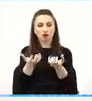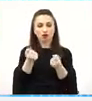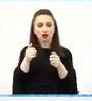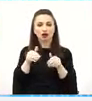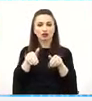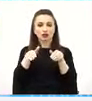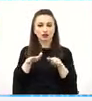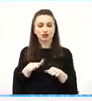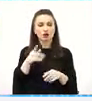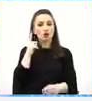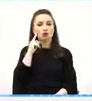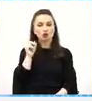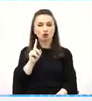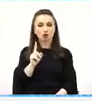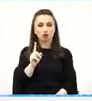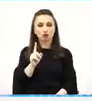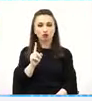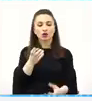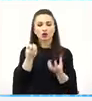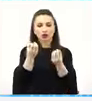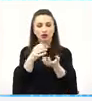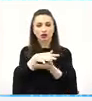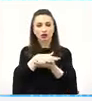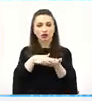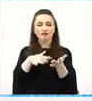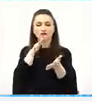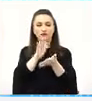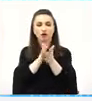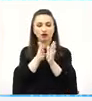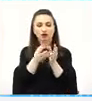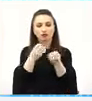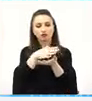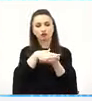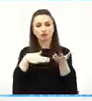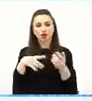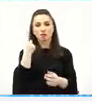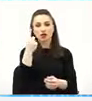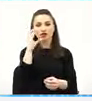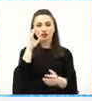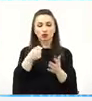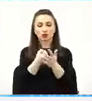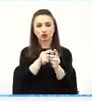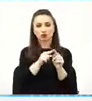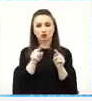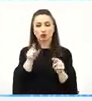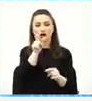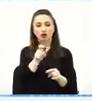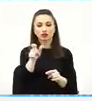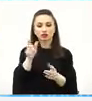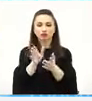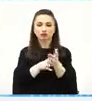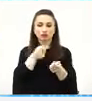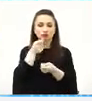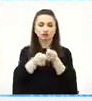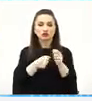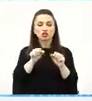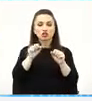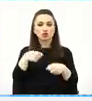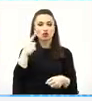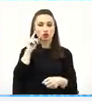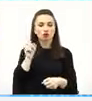გადაწყვეტილება რომ გავაგრძელოთ ეს ვადა და 1 სექტემბრამდე მივცეთ ადამიანებს იმის შესაძლებლობა